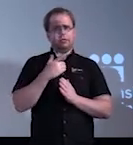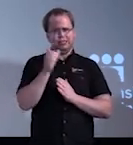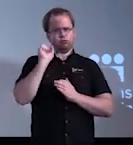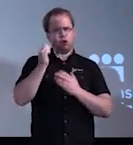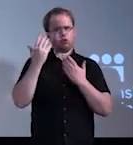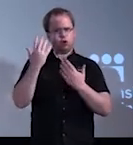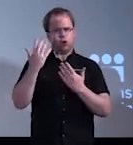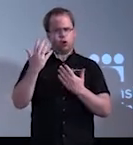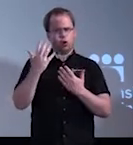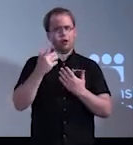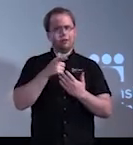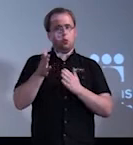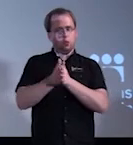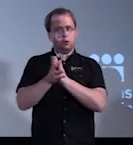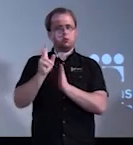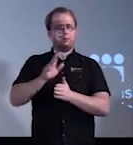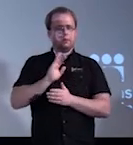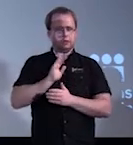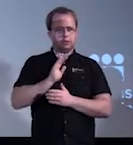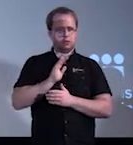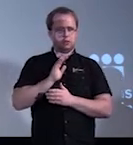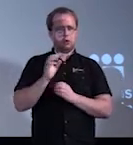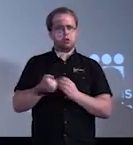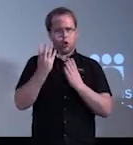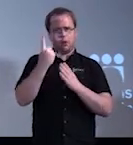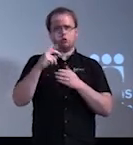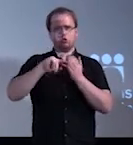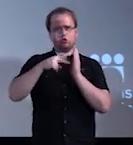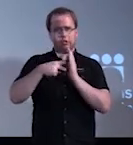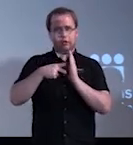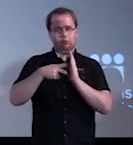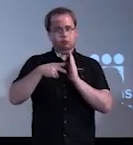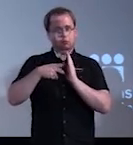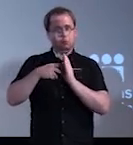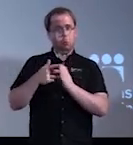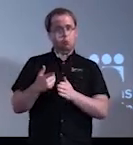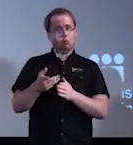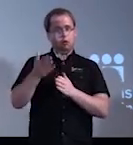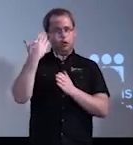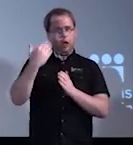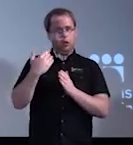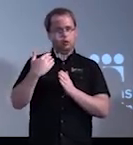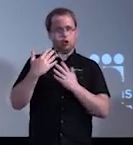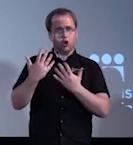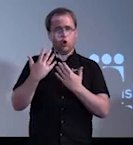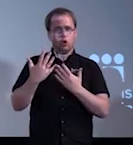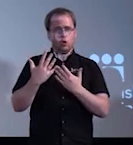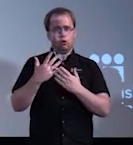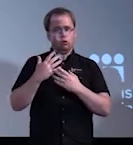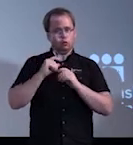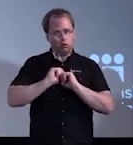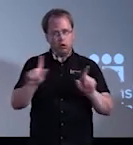klara av de utmaningarna så att skapa ett system som klarar av att få ut filmen